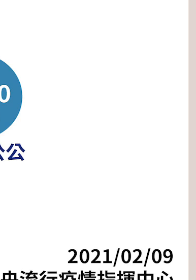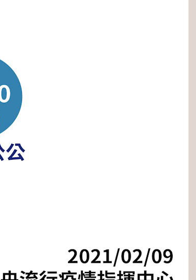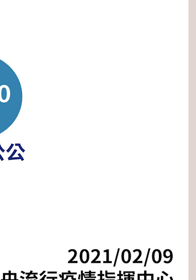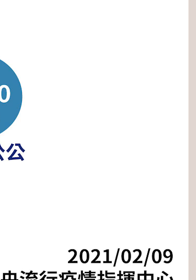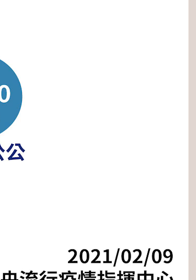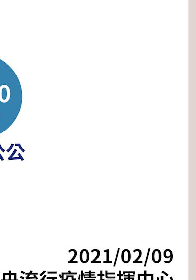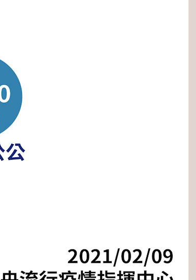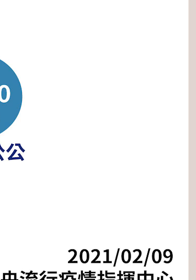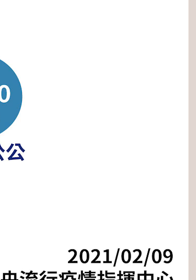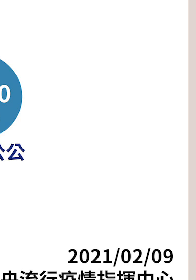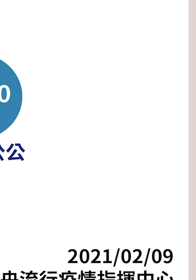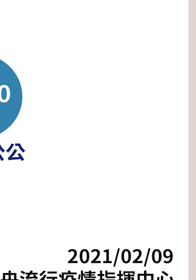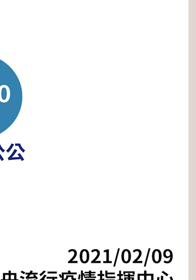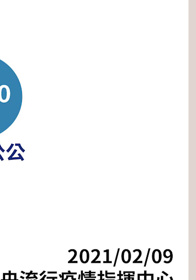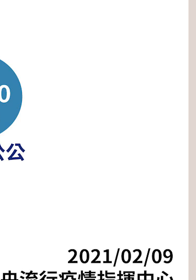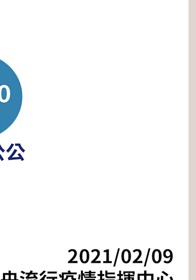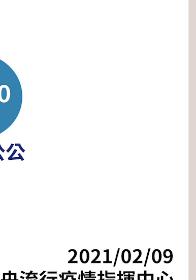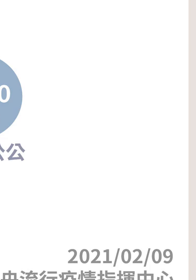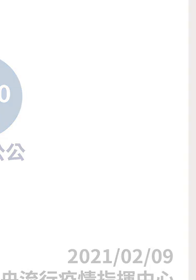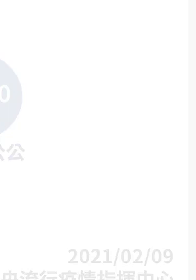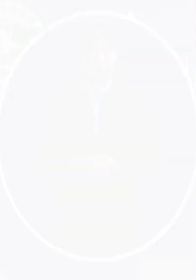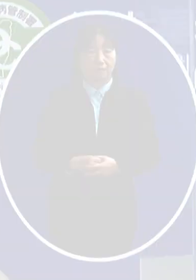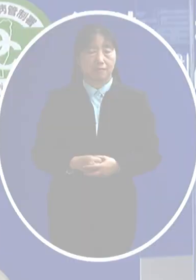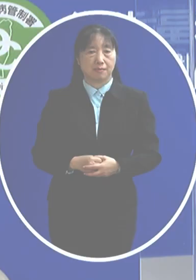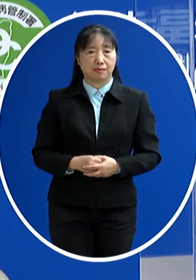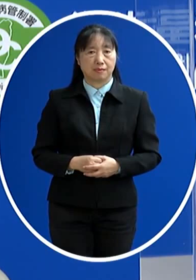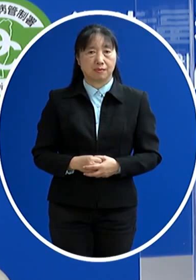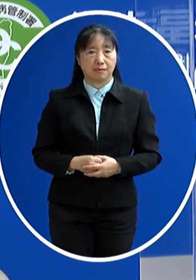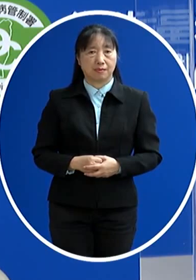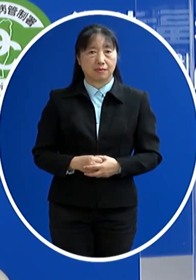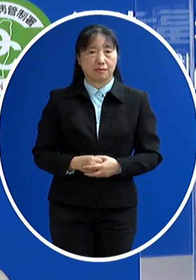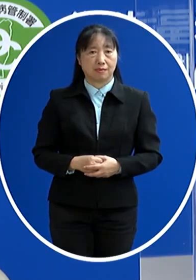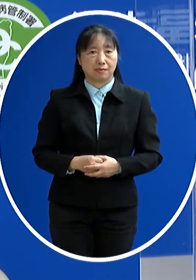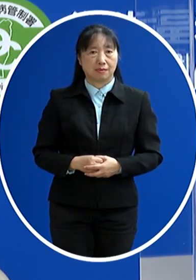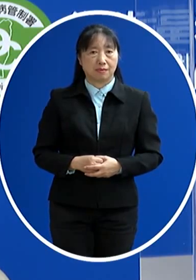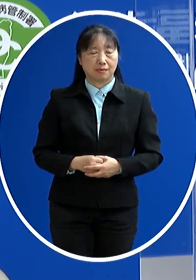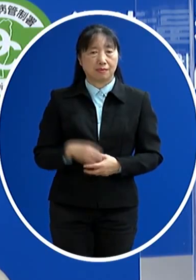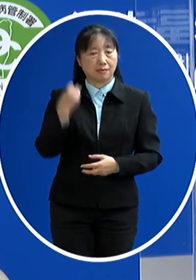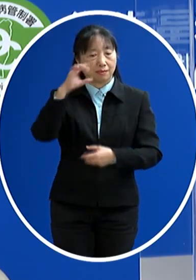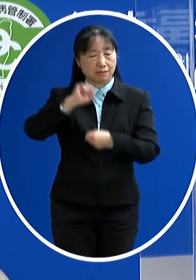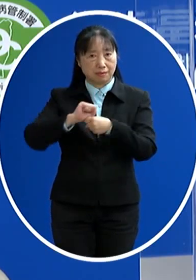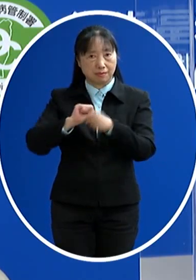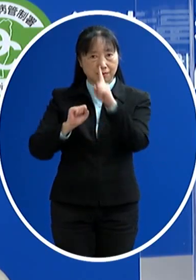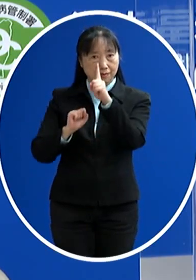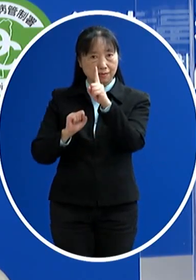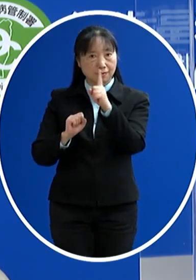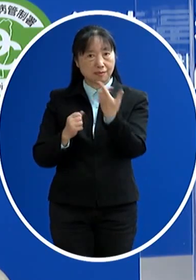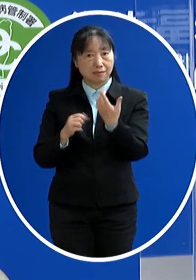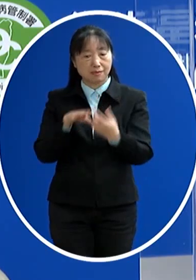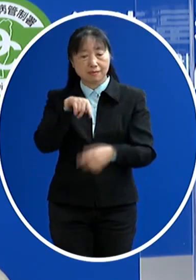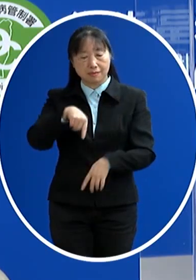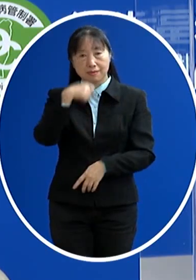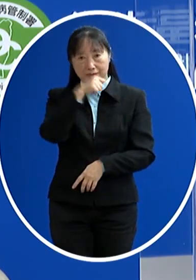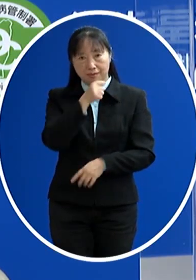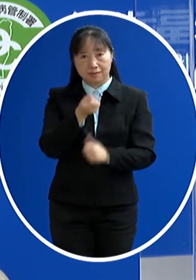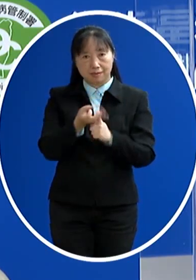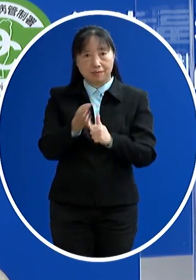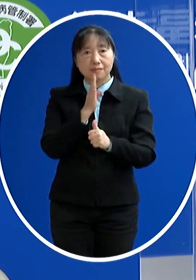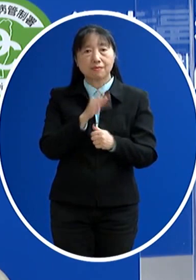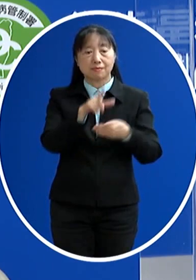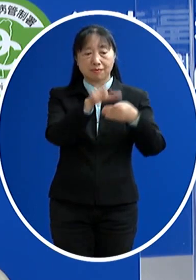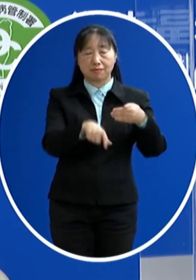的裁剪，那结果都是阴性。那另外呢，我们新增的一位哈，就是我们的本土案例